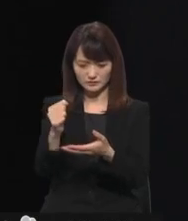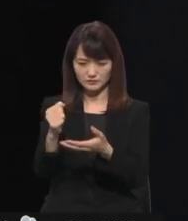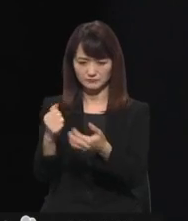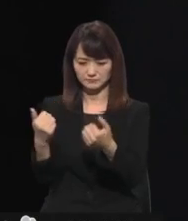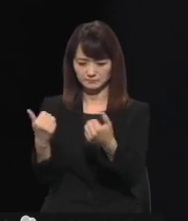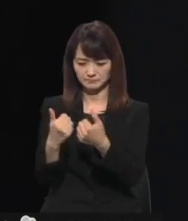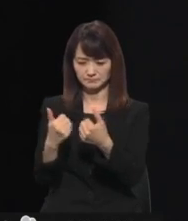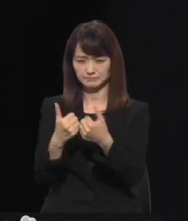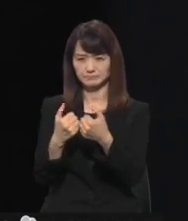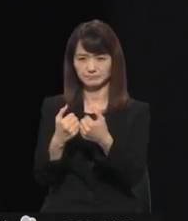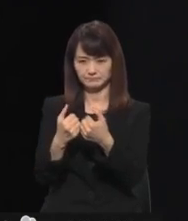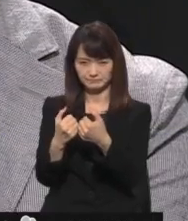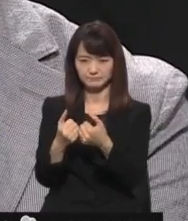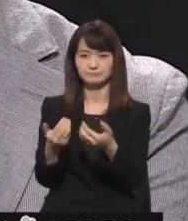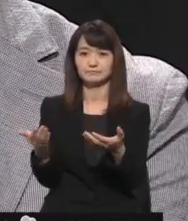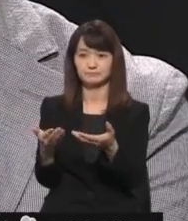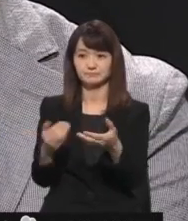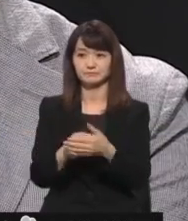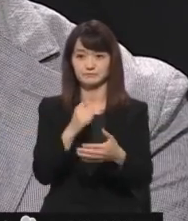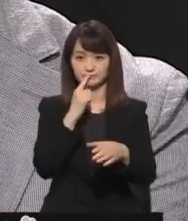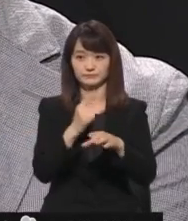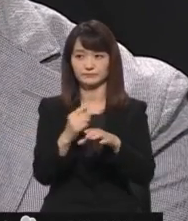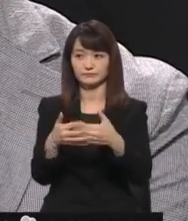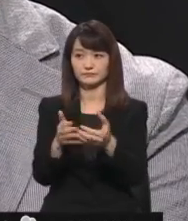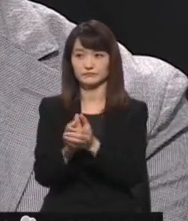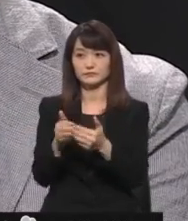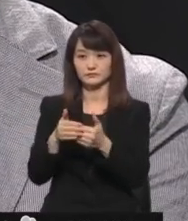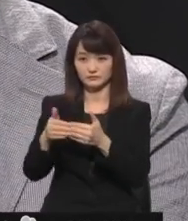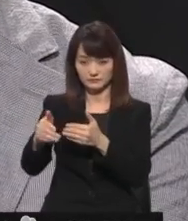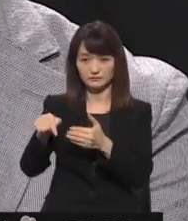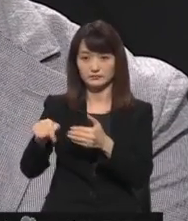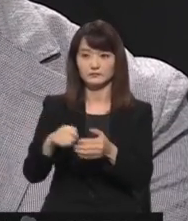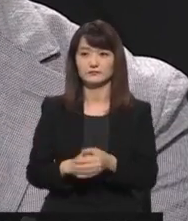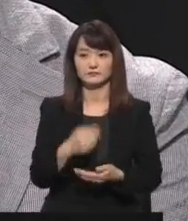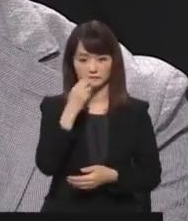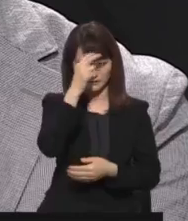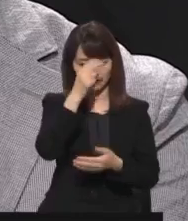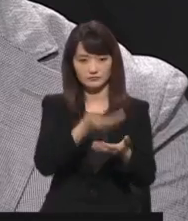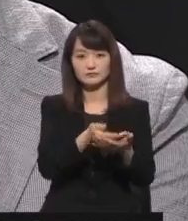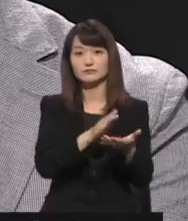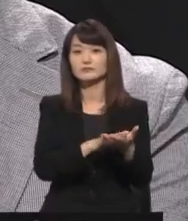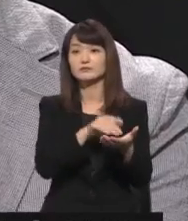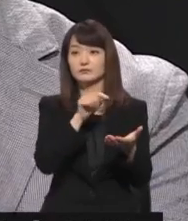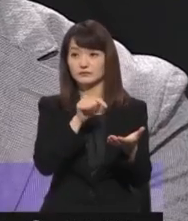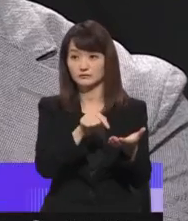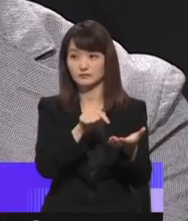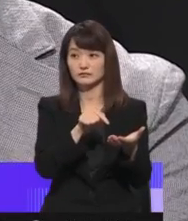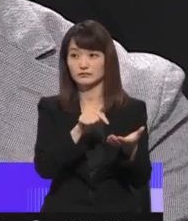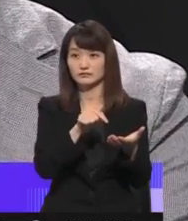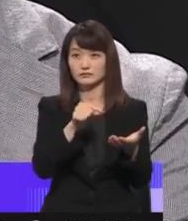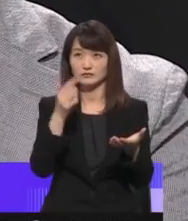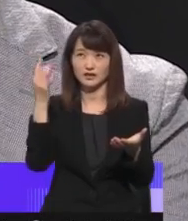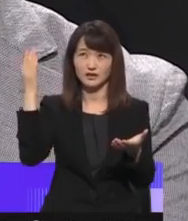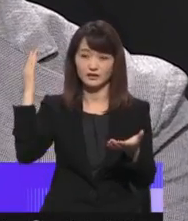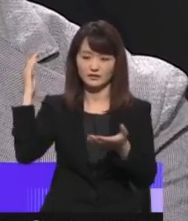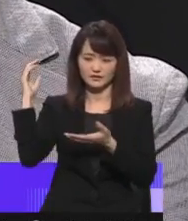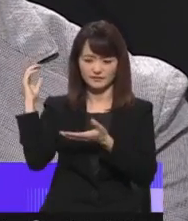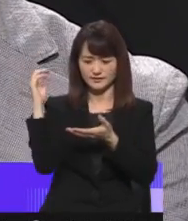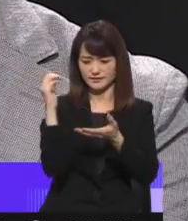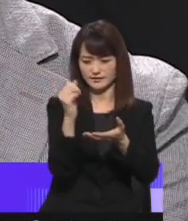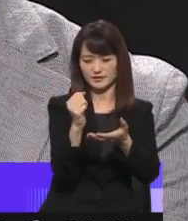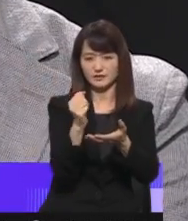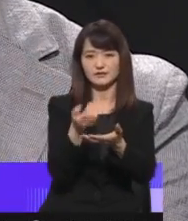가면서 일을 해왔고 민주당의 과정은 를 그려 왔어요 검찰을 개혁해야 된다라는 것들도 기득권에 대한 어떤 개혁의 일환으로